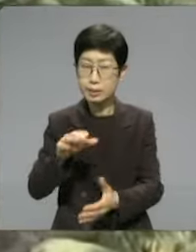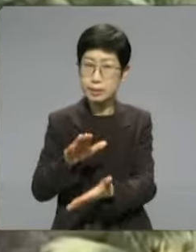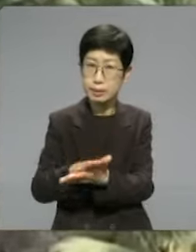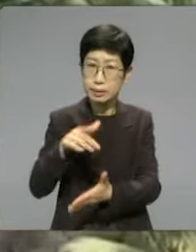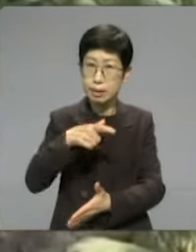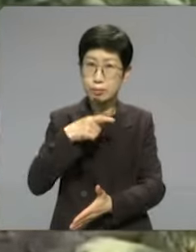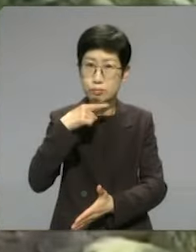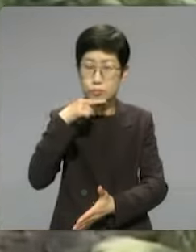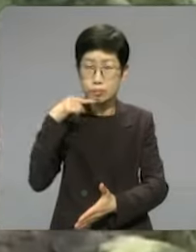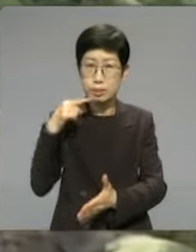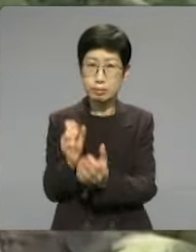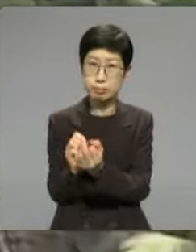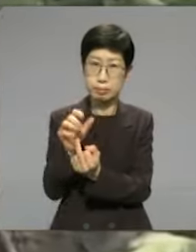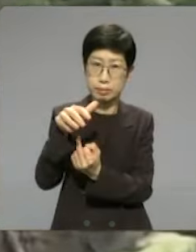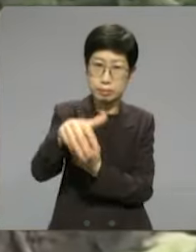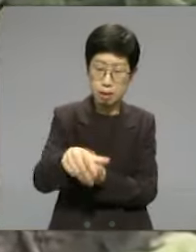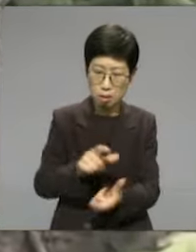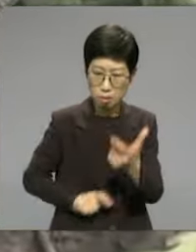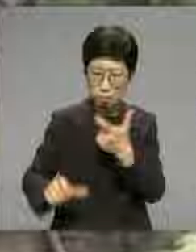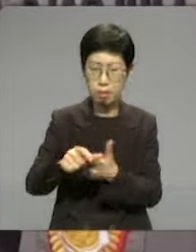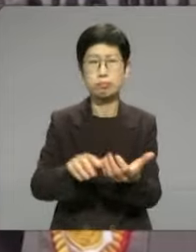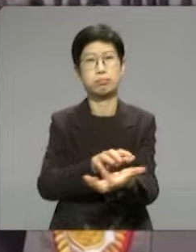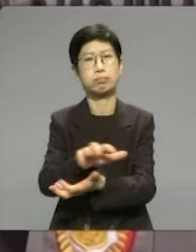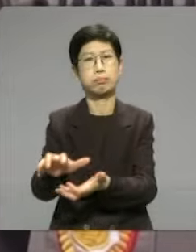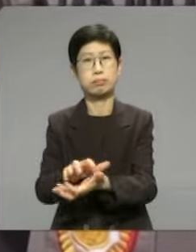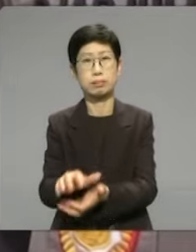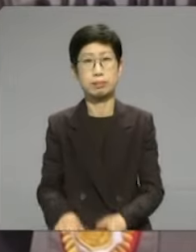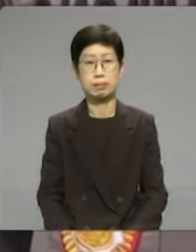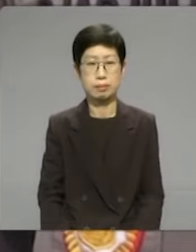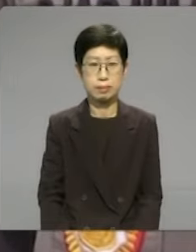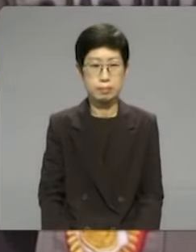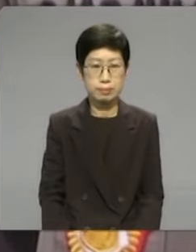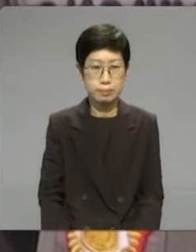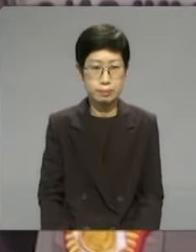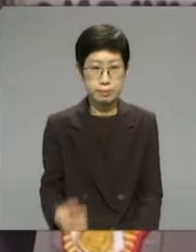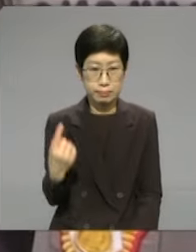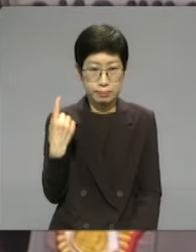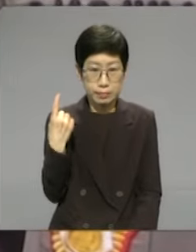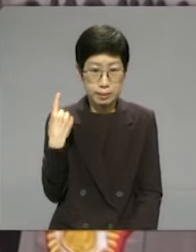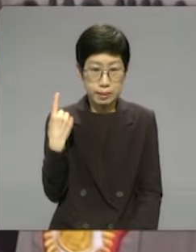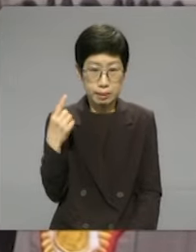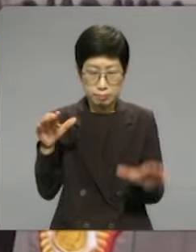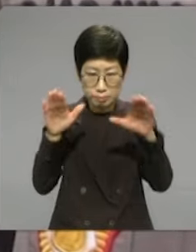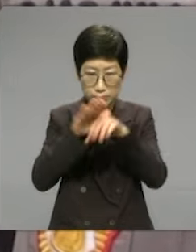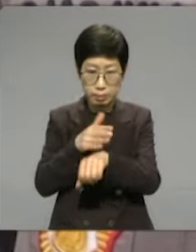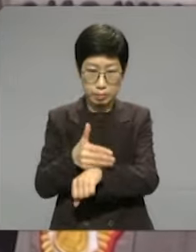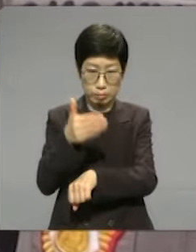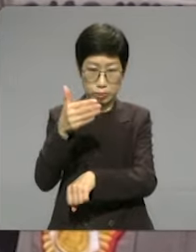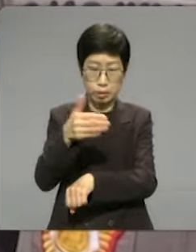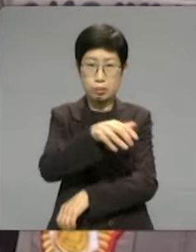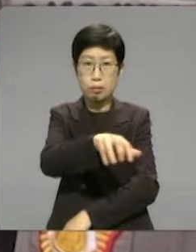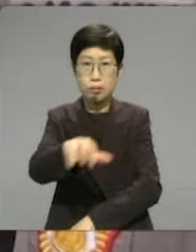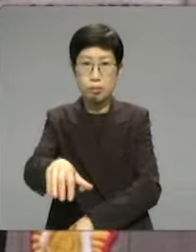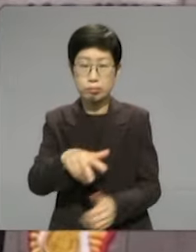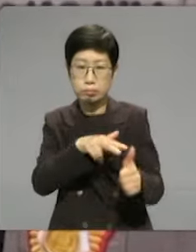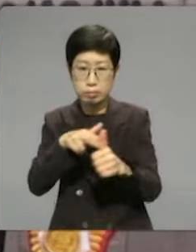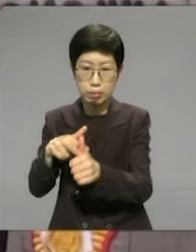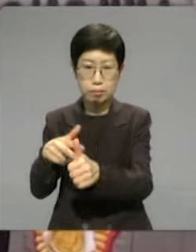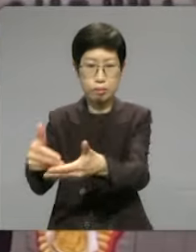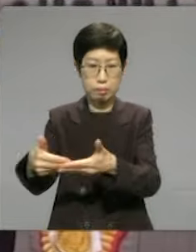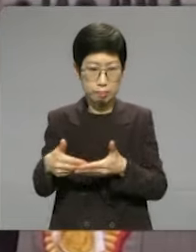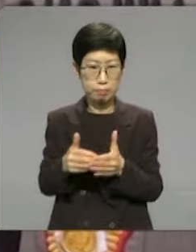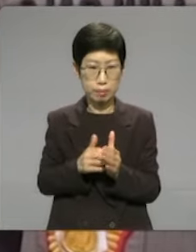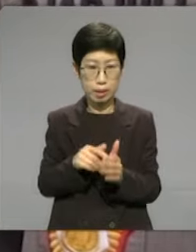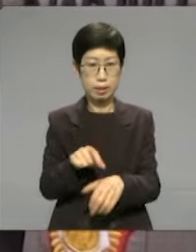쓸려 내려오면서 피해가 더 커졌습니다. Kurang lebih 21.00 kemarin ada informasi dan